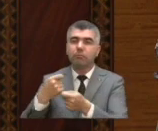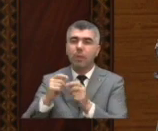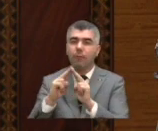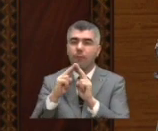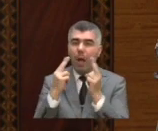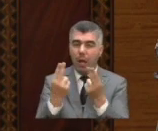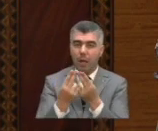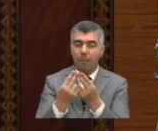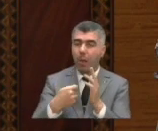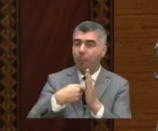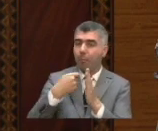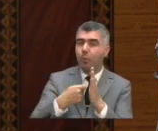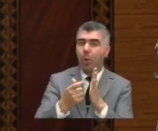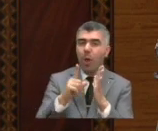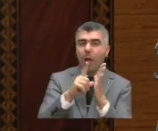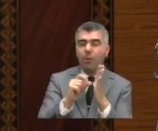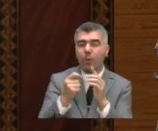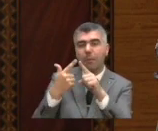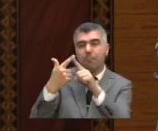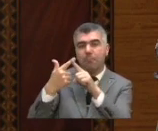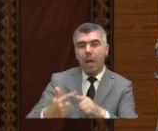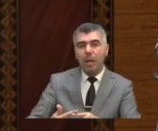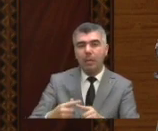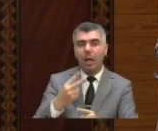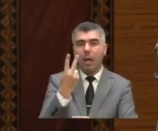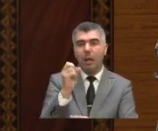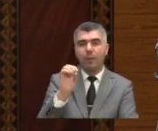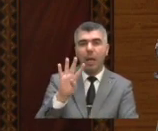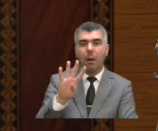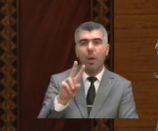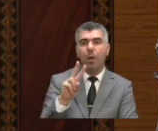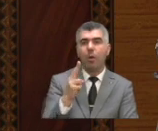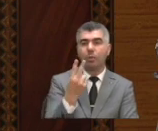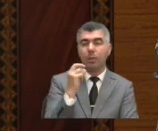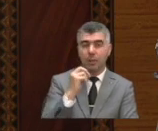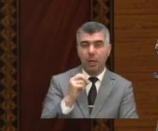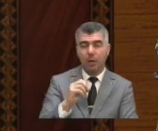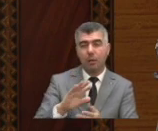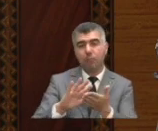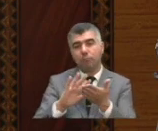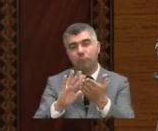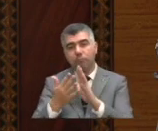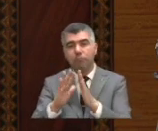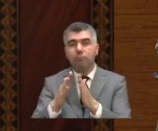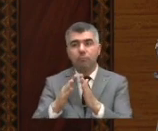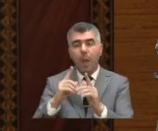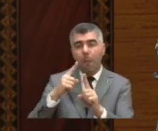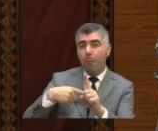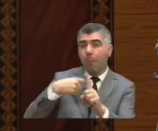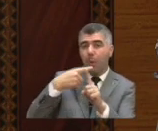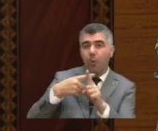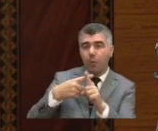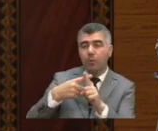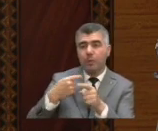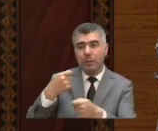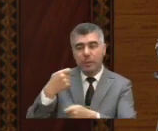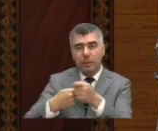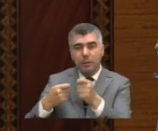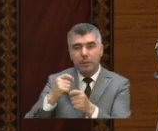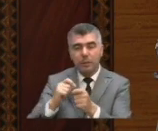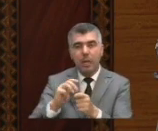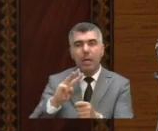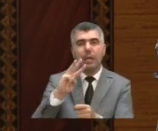قانون الماليه 2024 يهدف الى تحقيق نمو اقتصادي يقدر ب 3